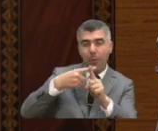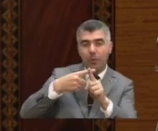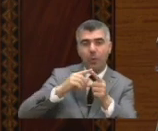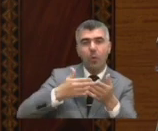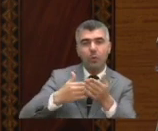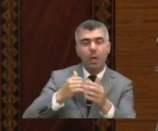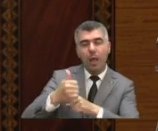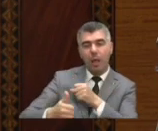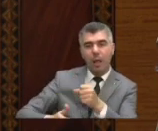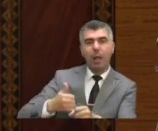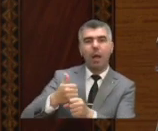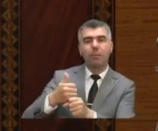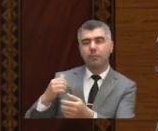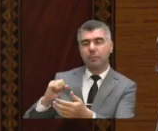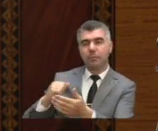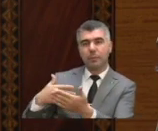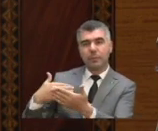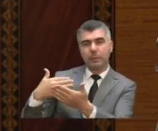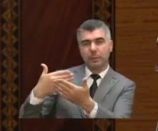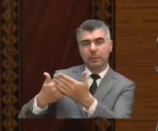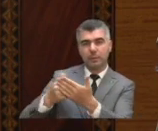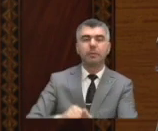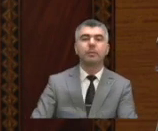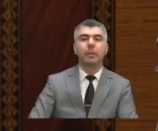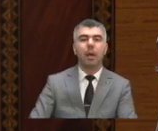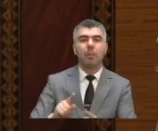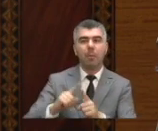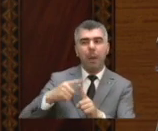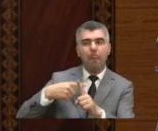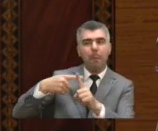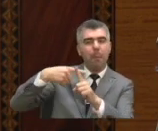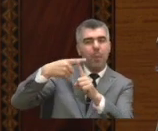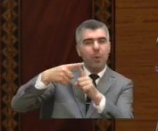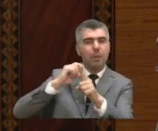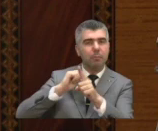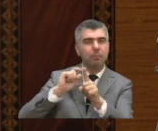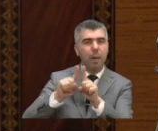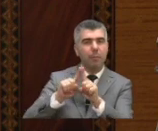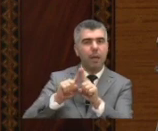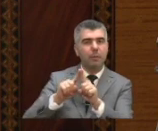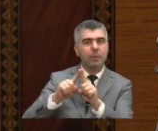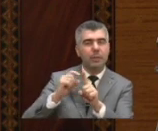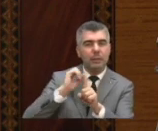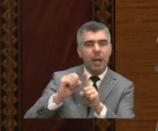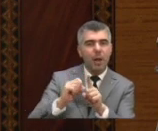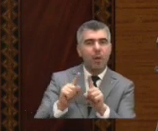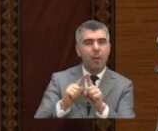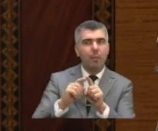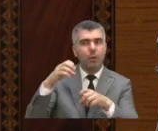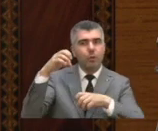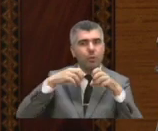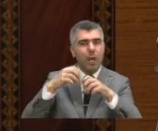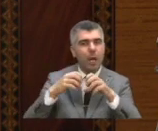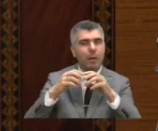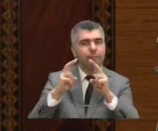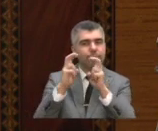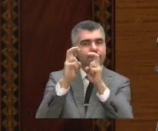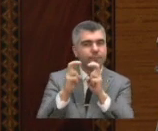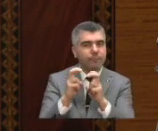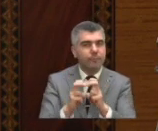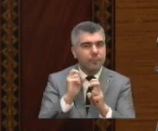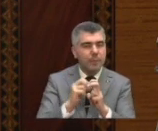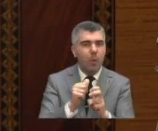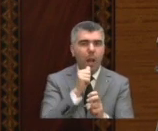السنه الاخيره لا سما تزايد الضغوطات التضخميه وازمه الجفاف وندره المياه